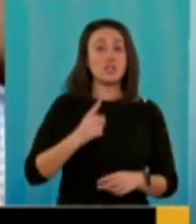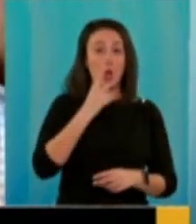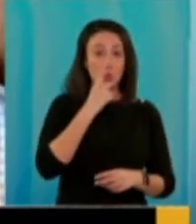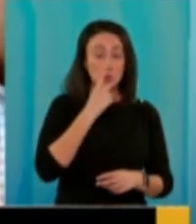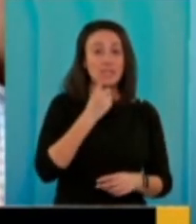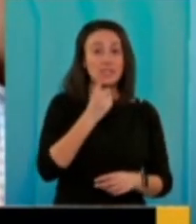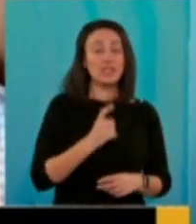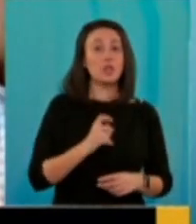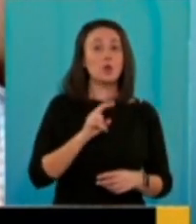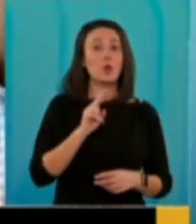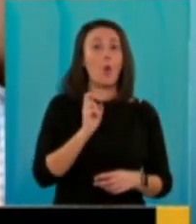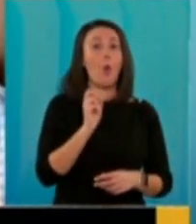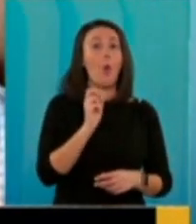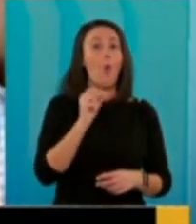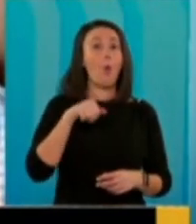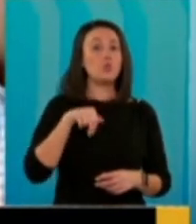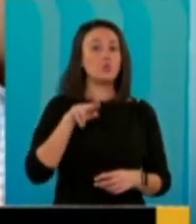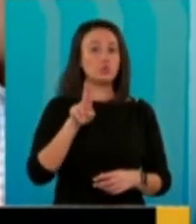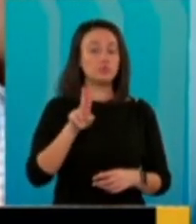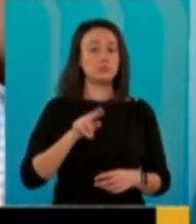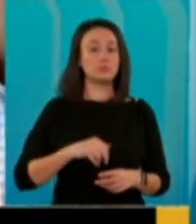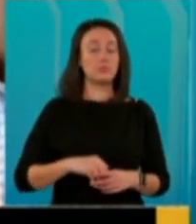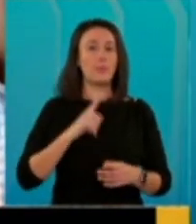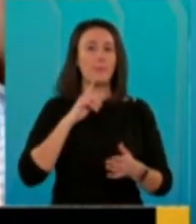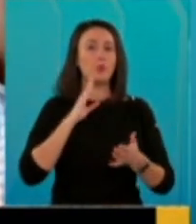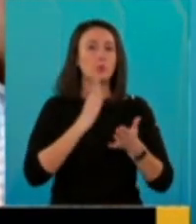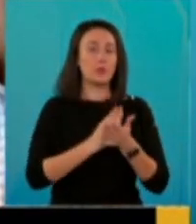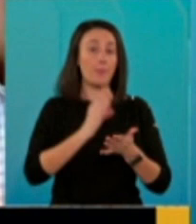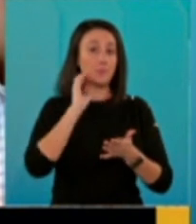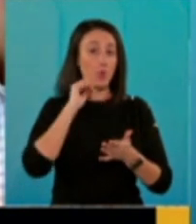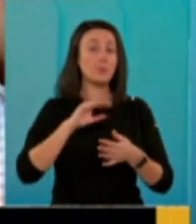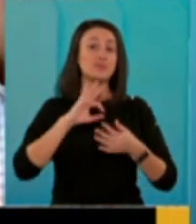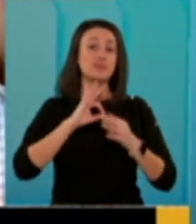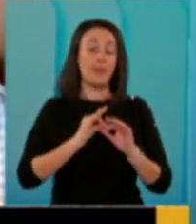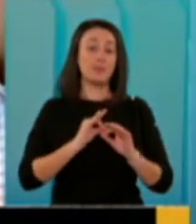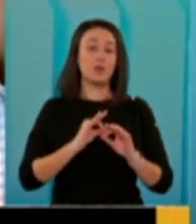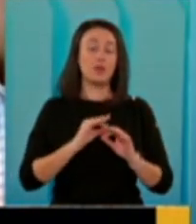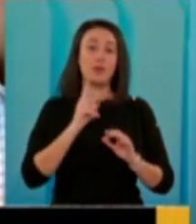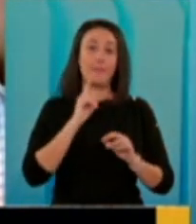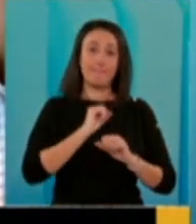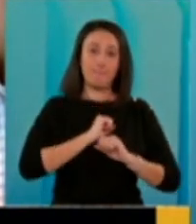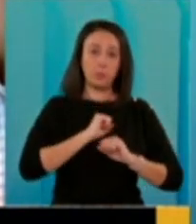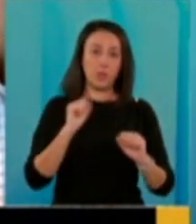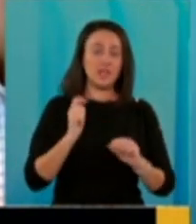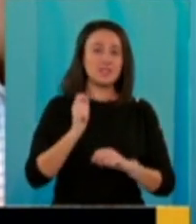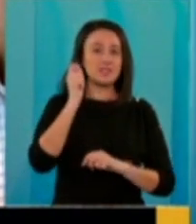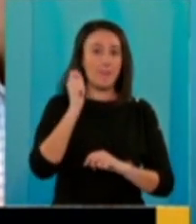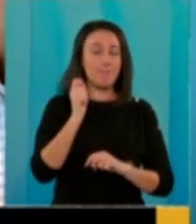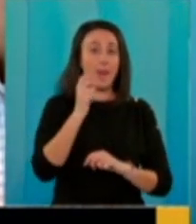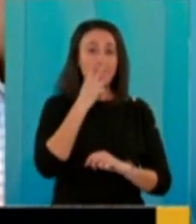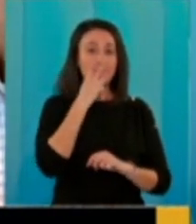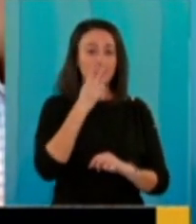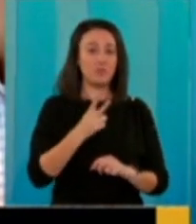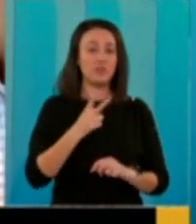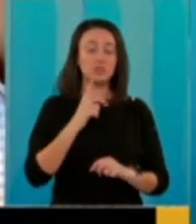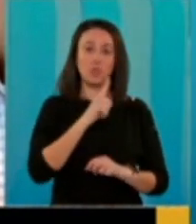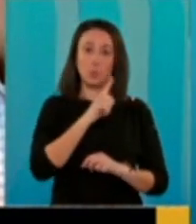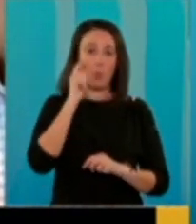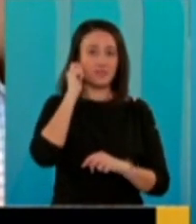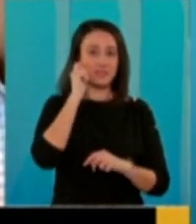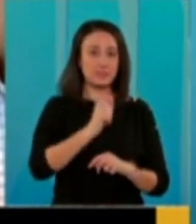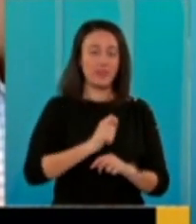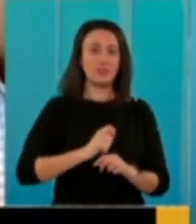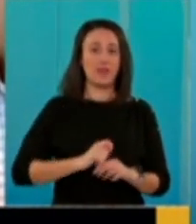din Consiliul pentru Drepturile Omului reprezintă un semnal extrem de puternic în ceea ce privește